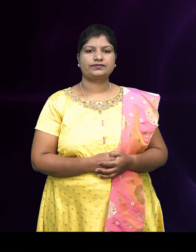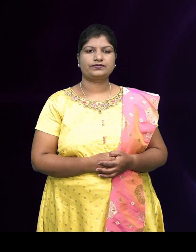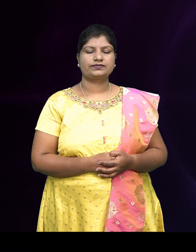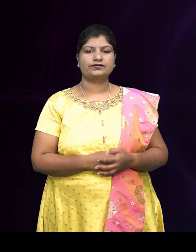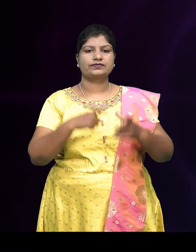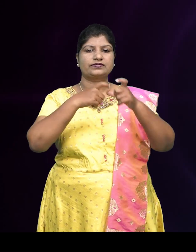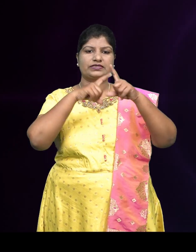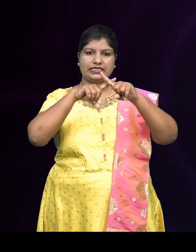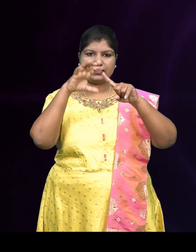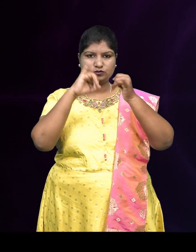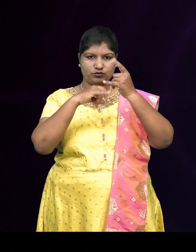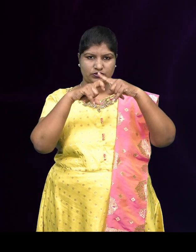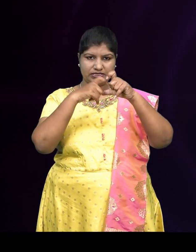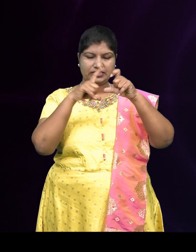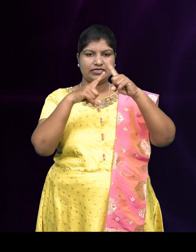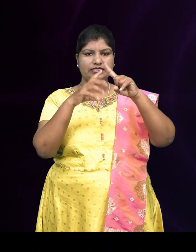बाहरी कंकाल,